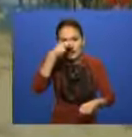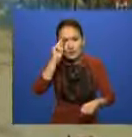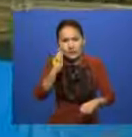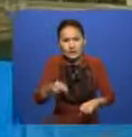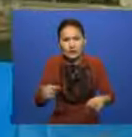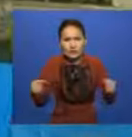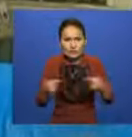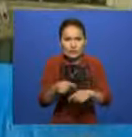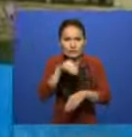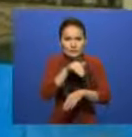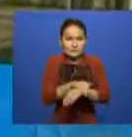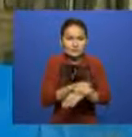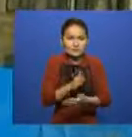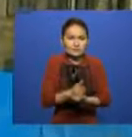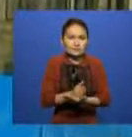іске асырған деп есептейді.